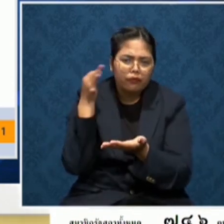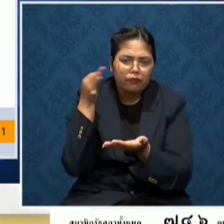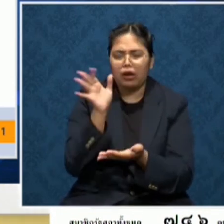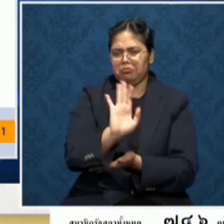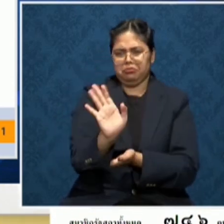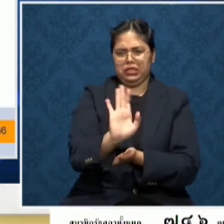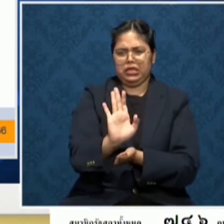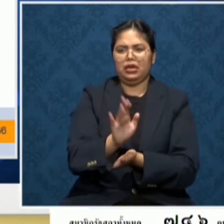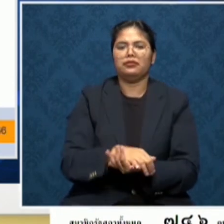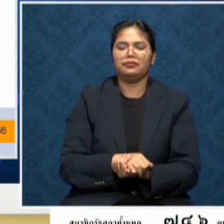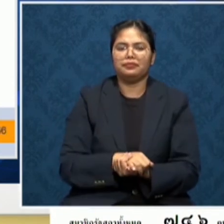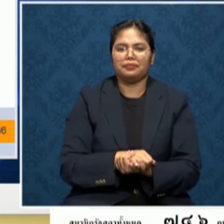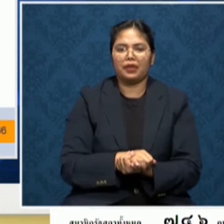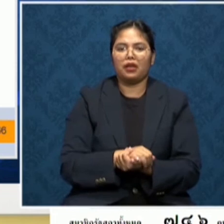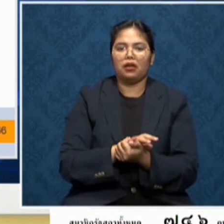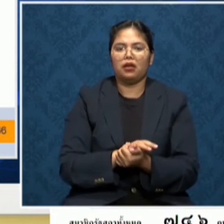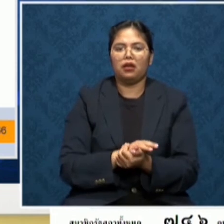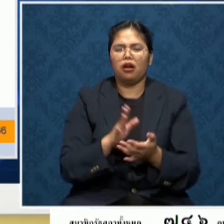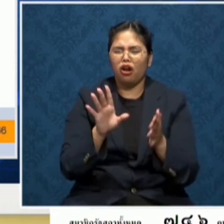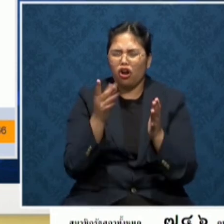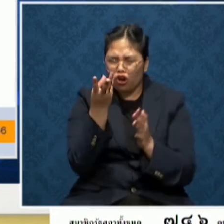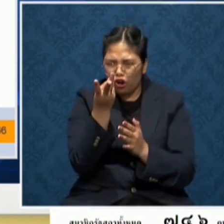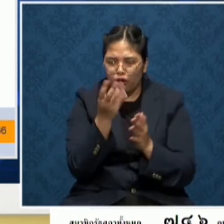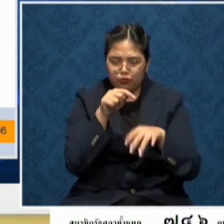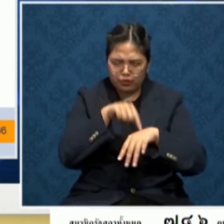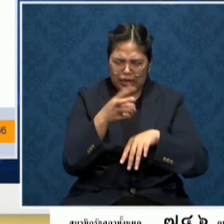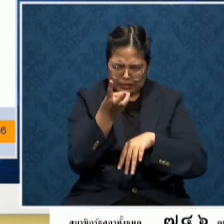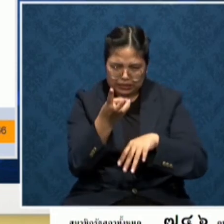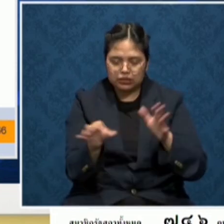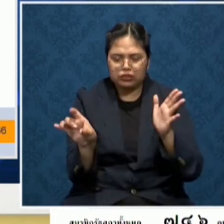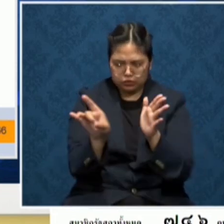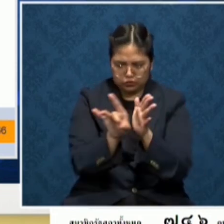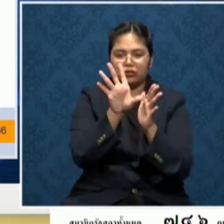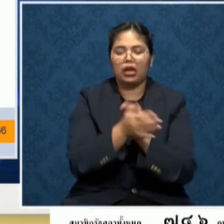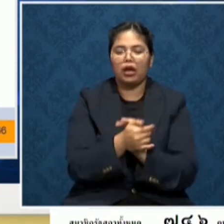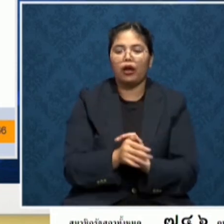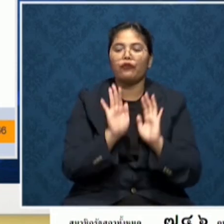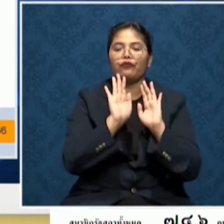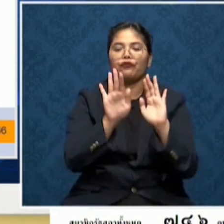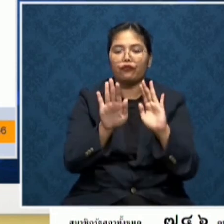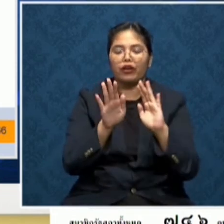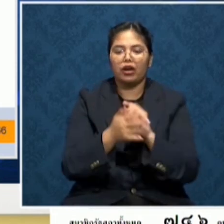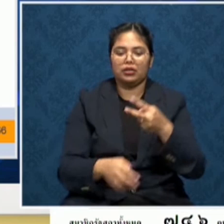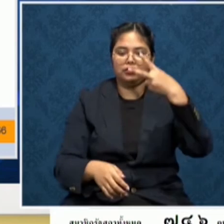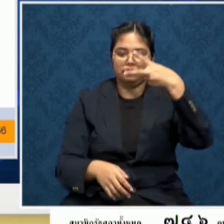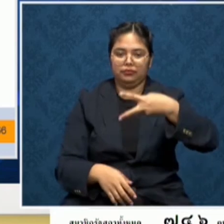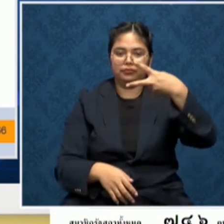ที่2และสุดท้ายครับขอใช้เวลานิดเดียวครับขออนุญาตฝากประเด็น2ประเด็นครับท่านประธ